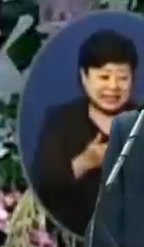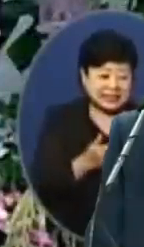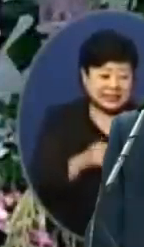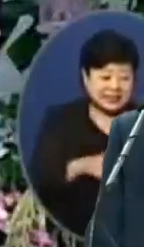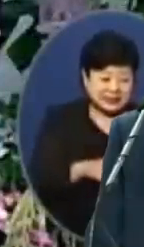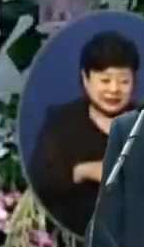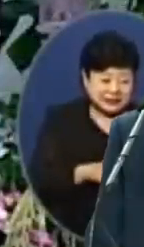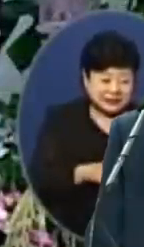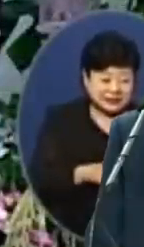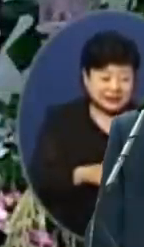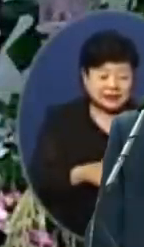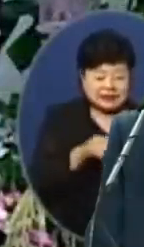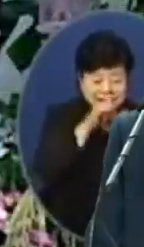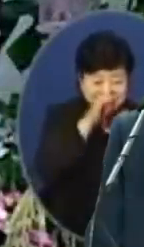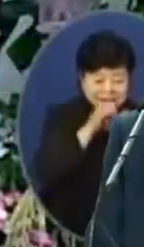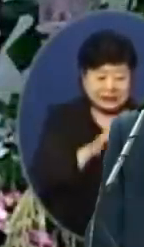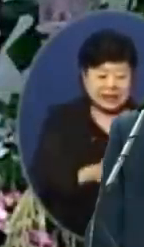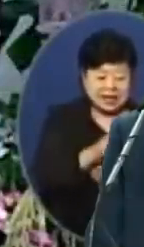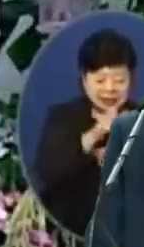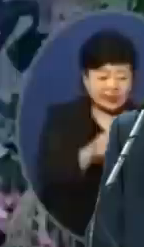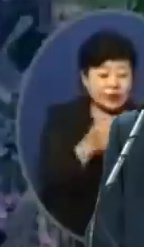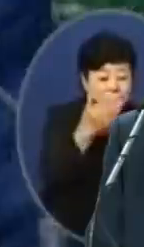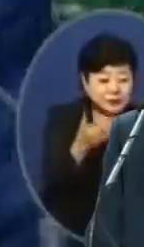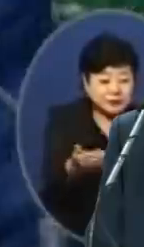뜻을 가지고 계십니다. 여러분